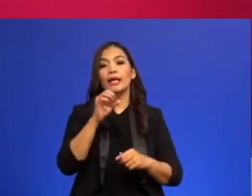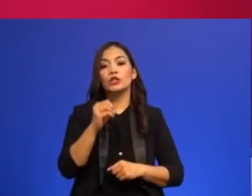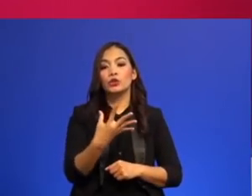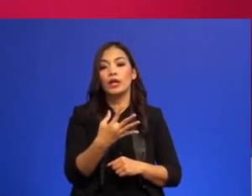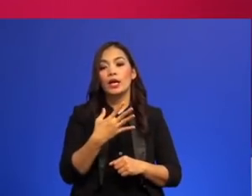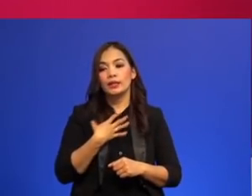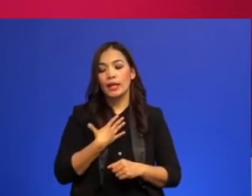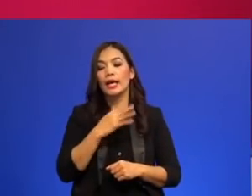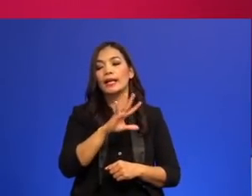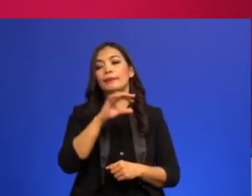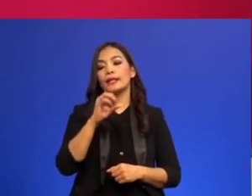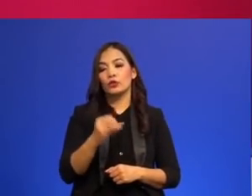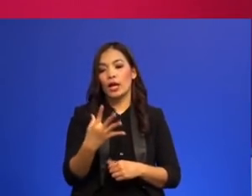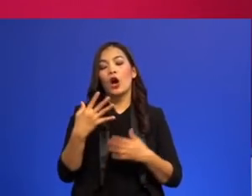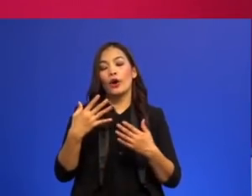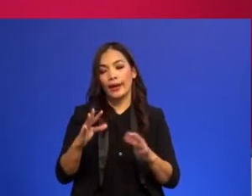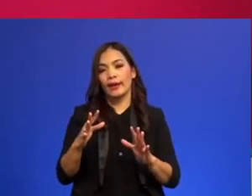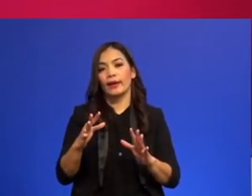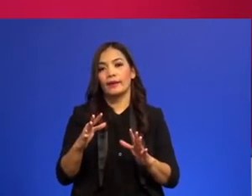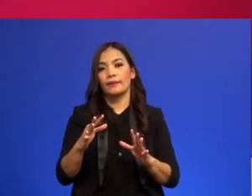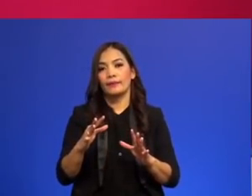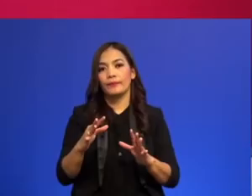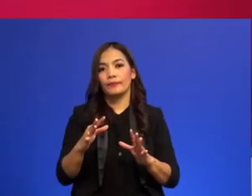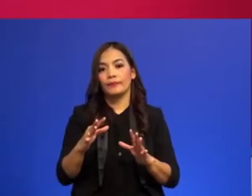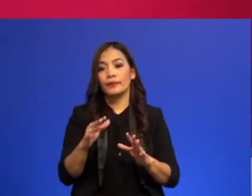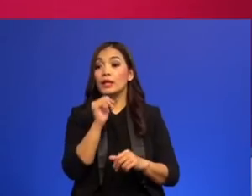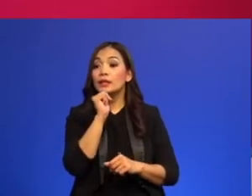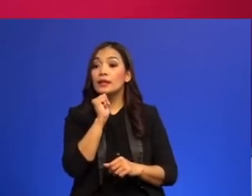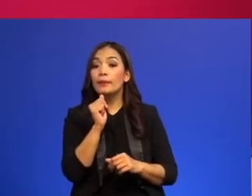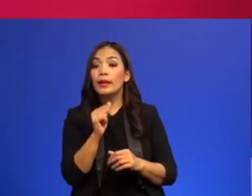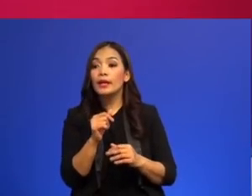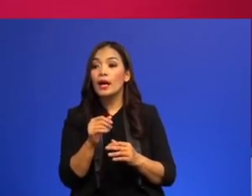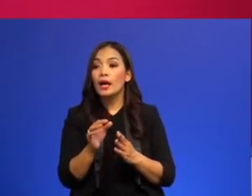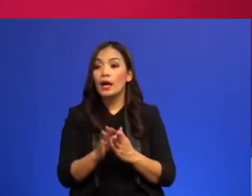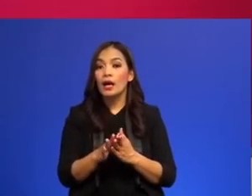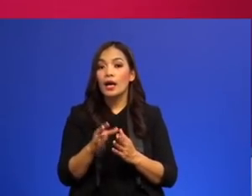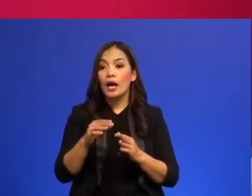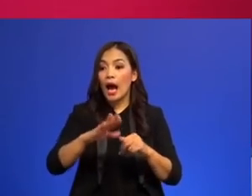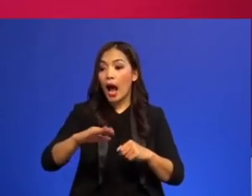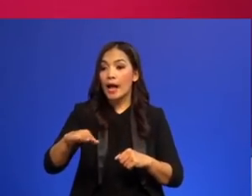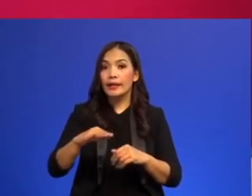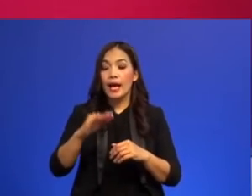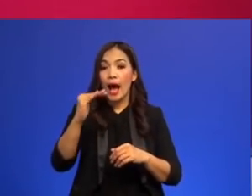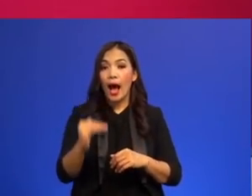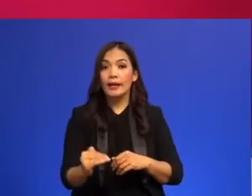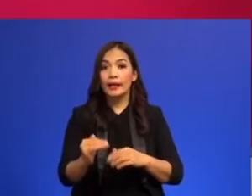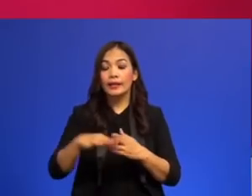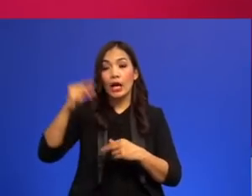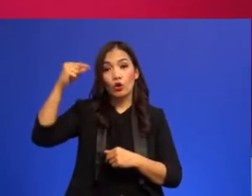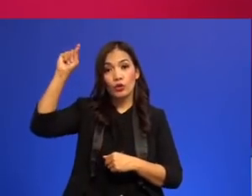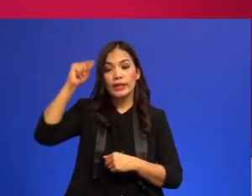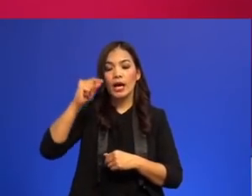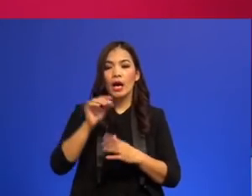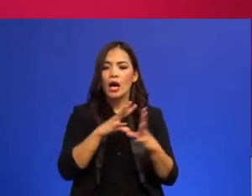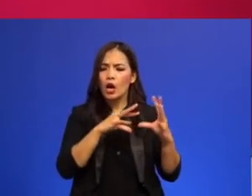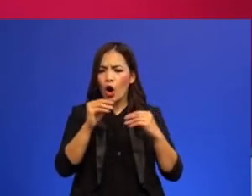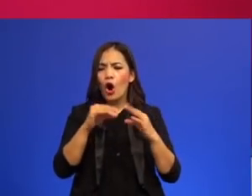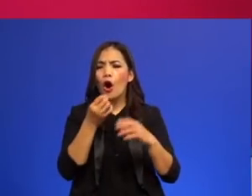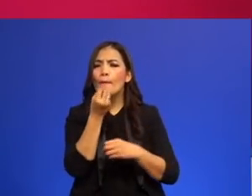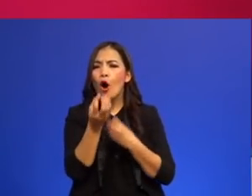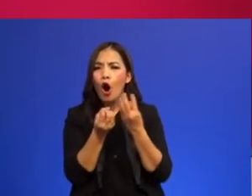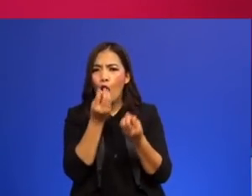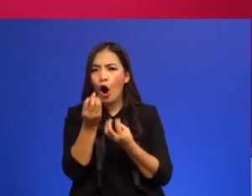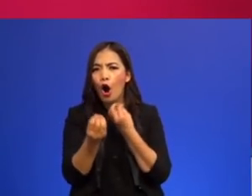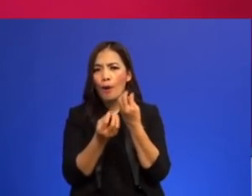bisa 5? Oke 5. Siapa yang ngurusin adik kita yang lagi kuliah ini? Rundingkan. Ya.